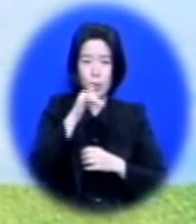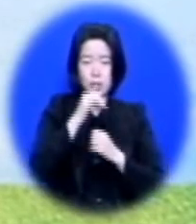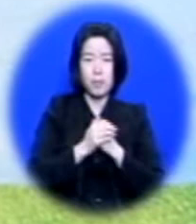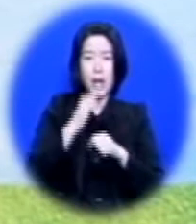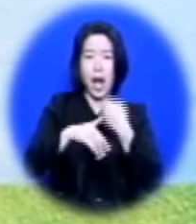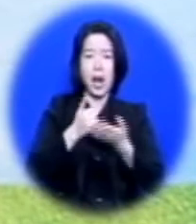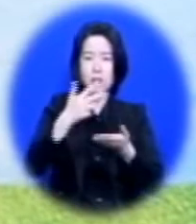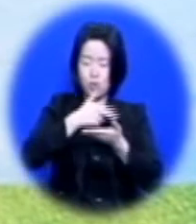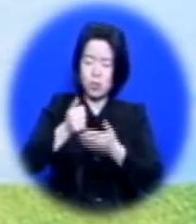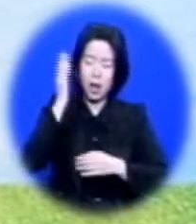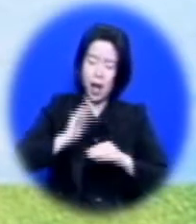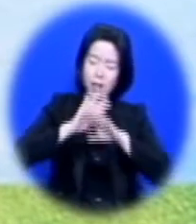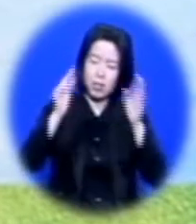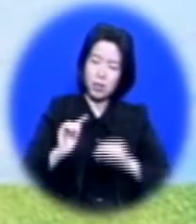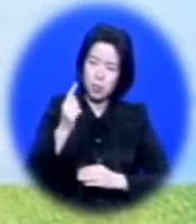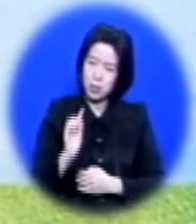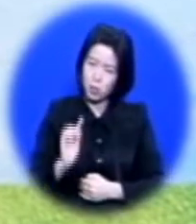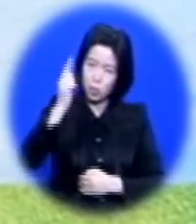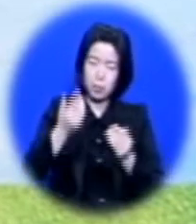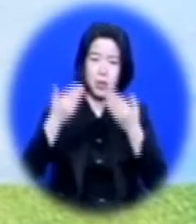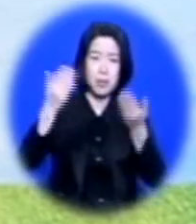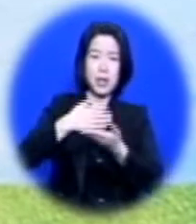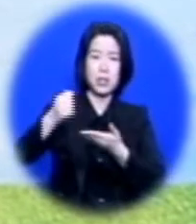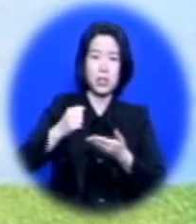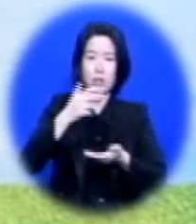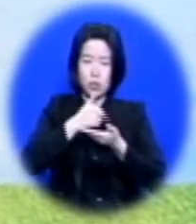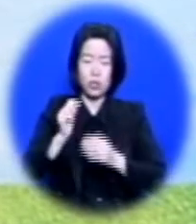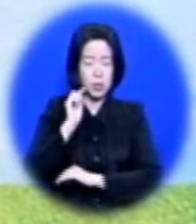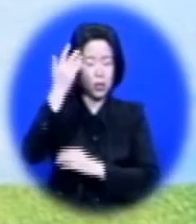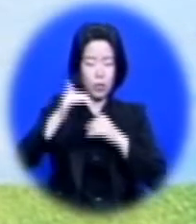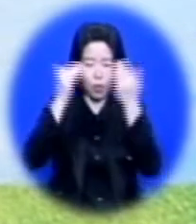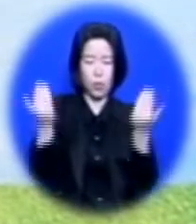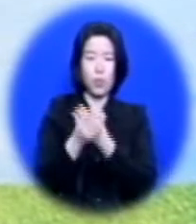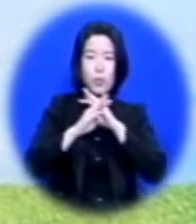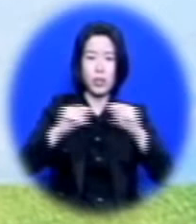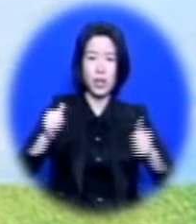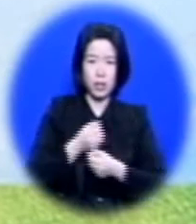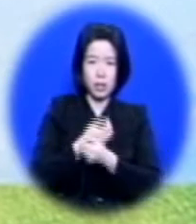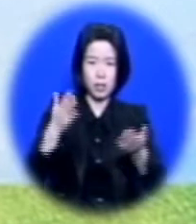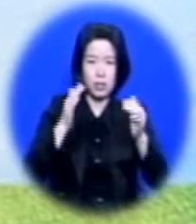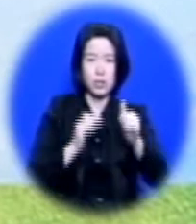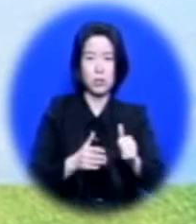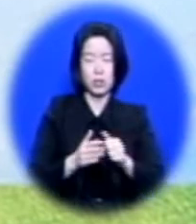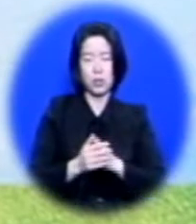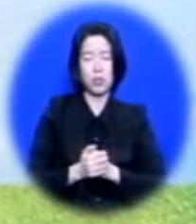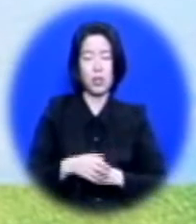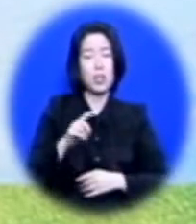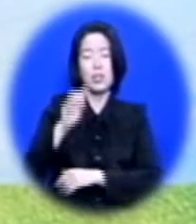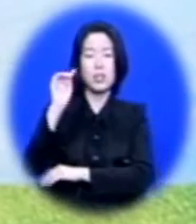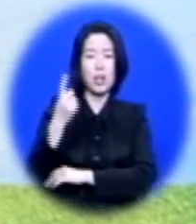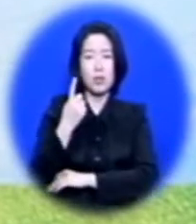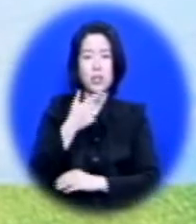주님은 하늘 높이 높임을 받으시고 주님의 영광 온 땅 위에 떨 치십시오 이것이 다윗의